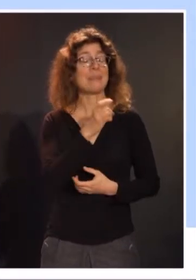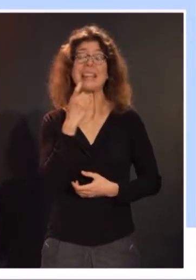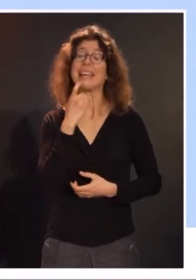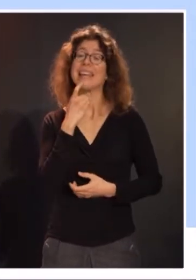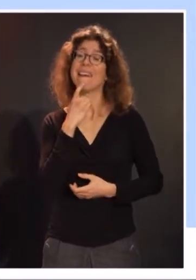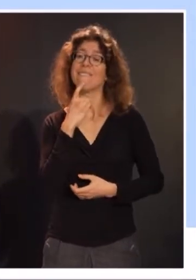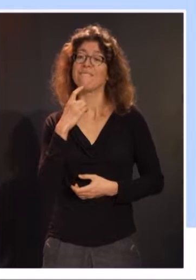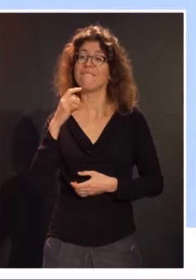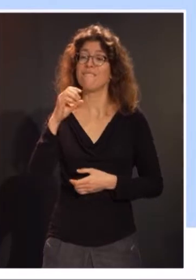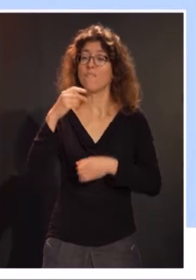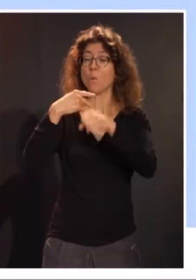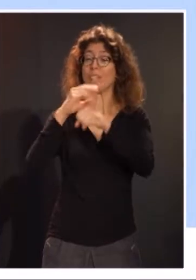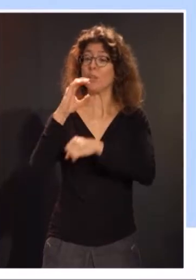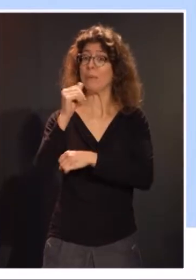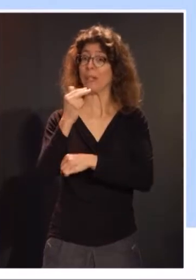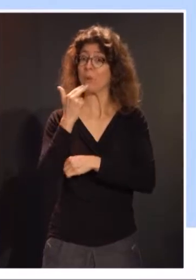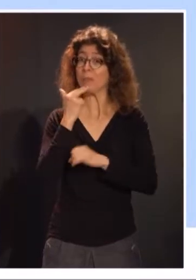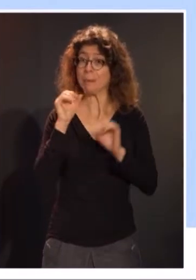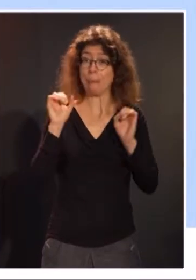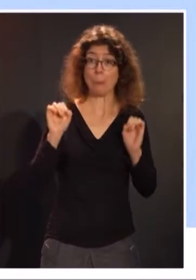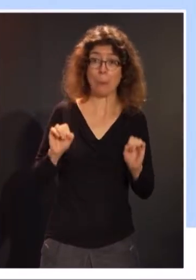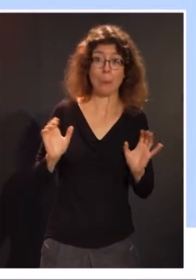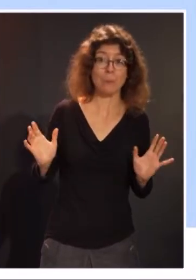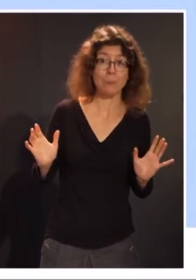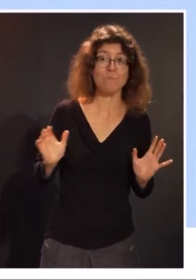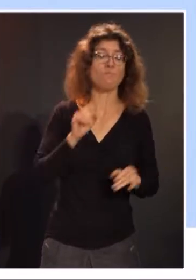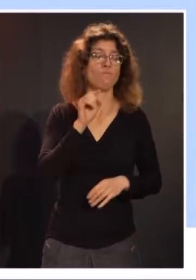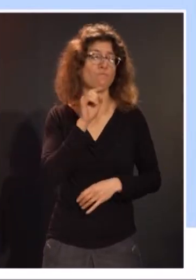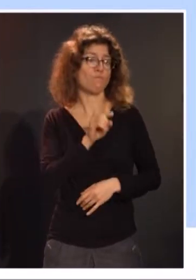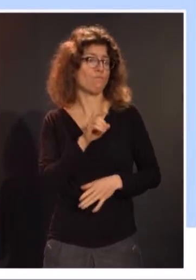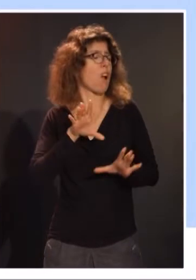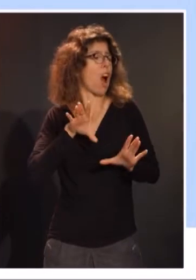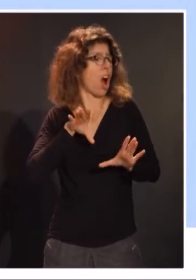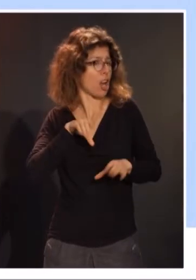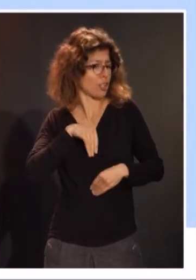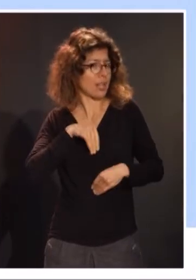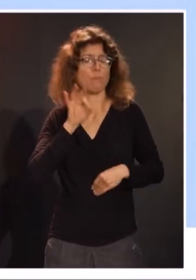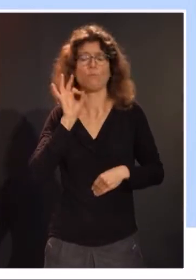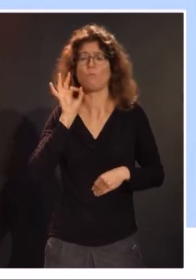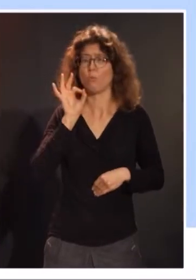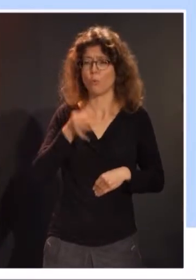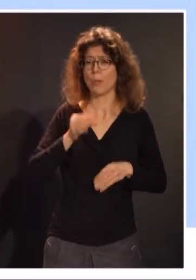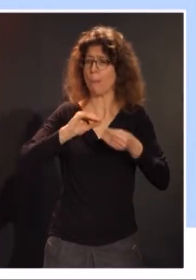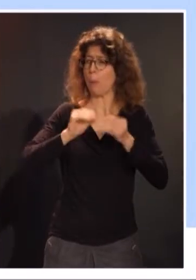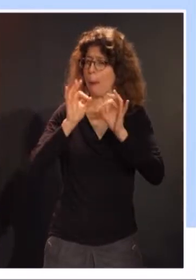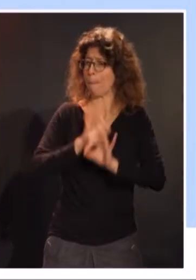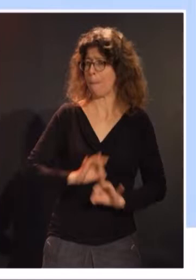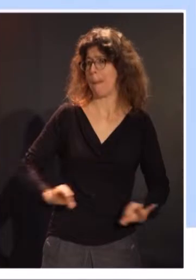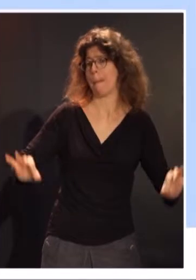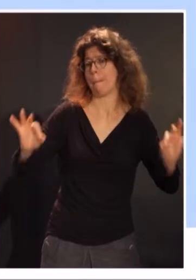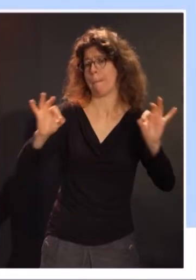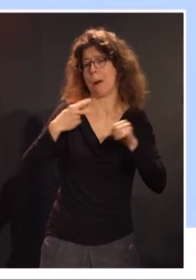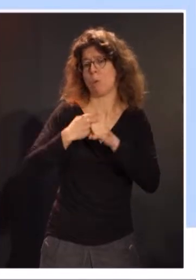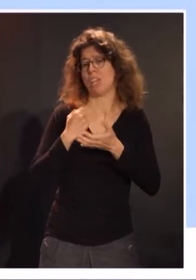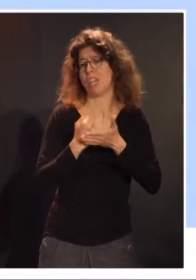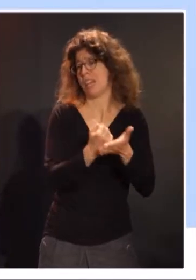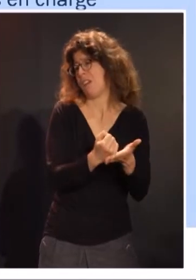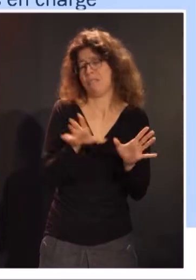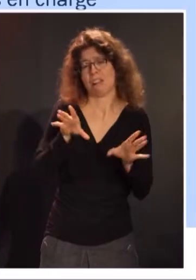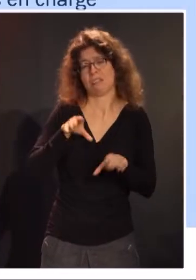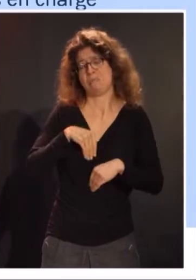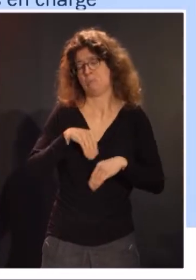l'utilisation d'outils numériques dans la scolarité, lui, c'est un enfant qui acceptait bien les outils d'aide, il n'y avait pas de souci vis-à-vis de ça.